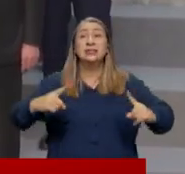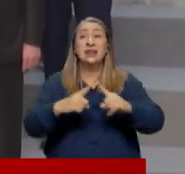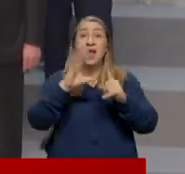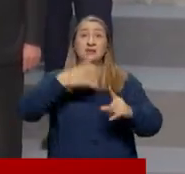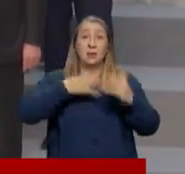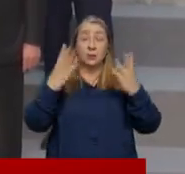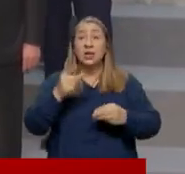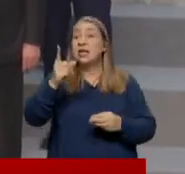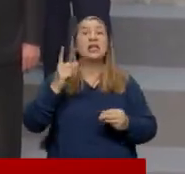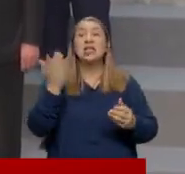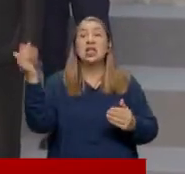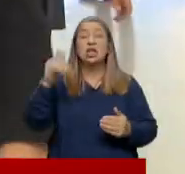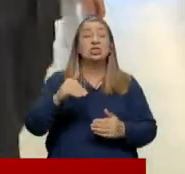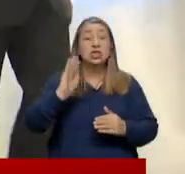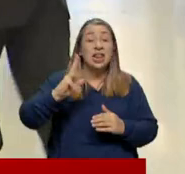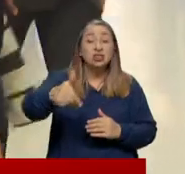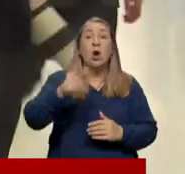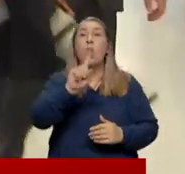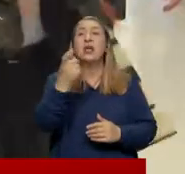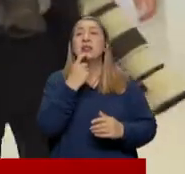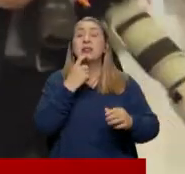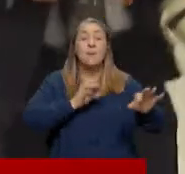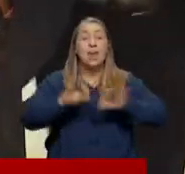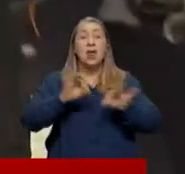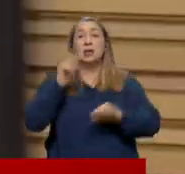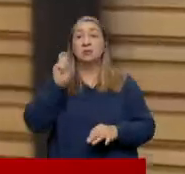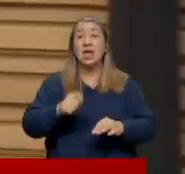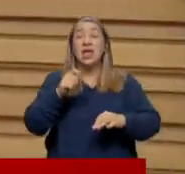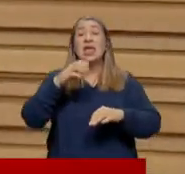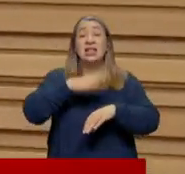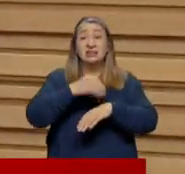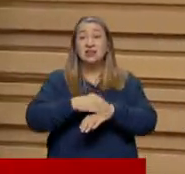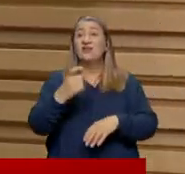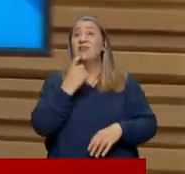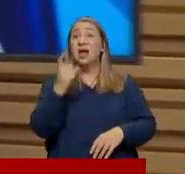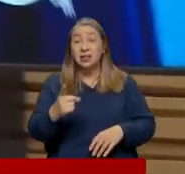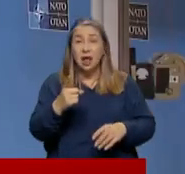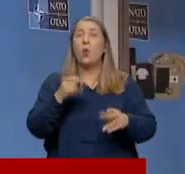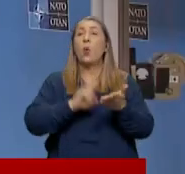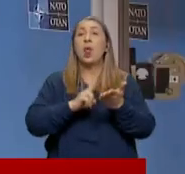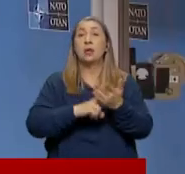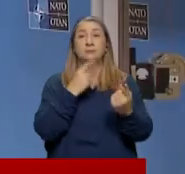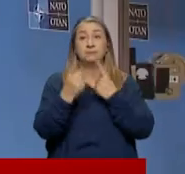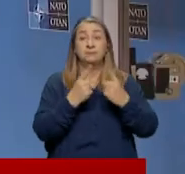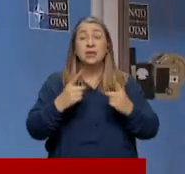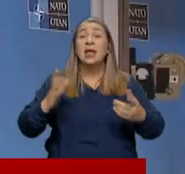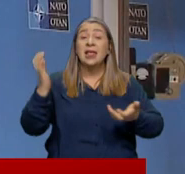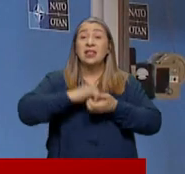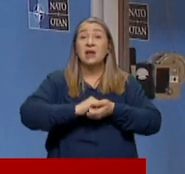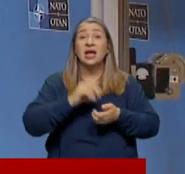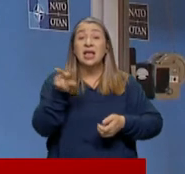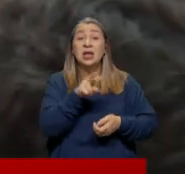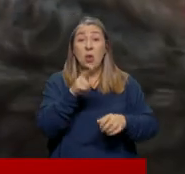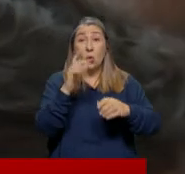hazırlanıyor zirvede gelecek 10 bu stratejisi belirlenecek İsviçre filancanın üyeliği de masada ittifak